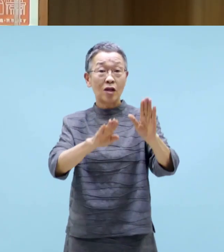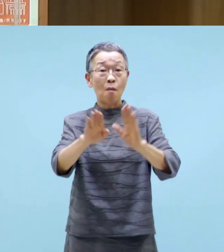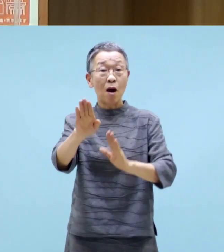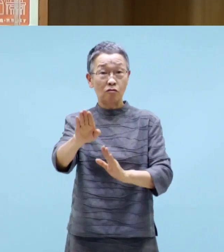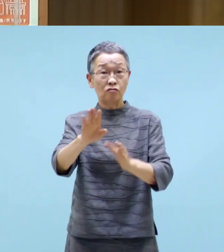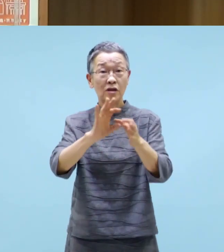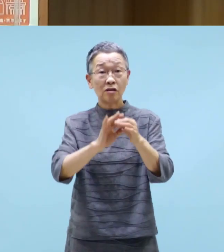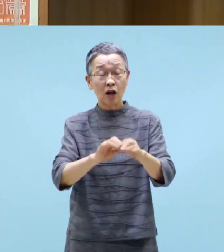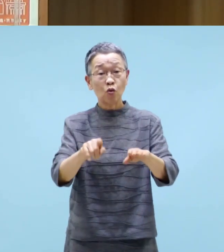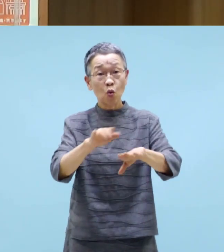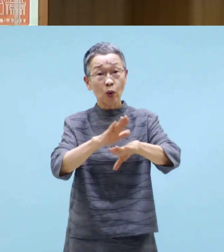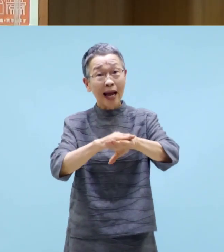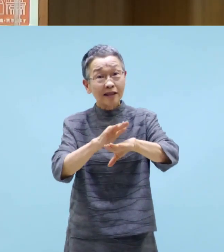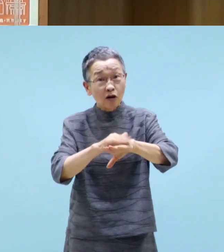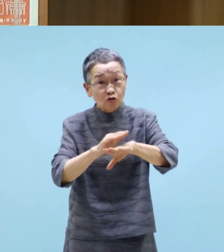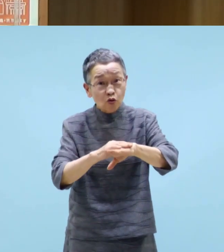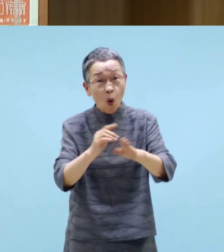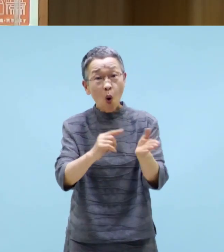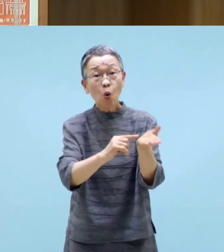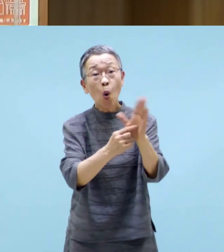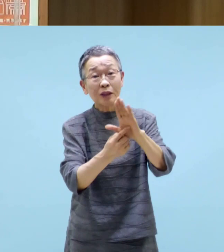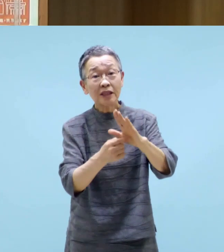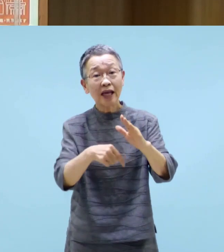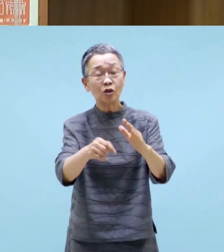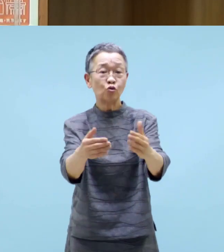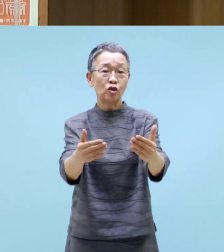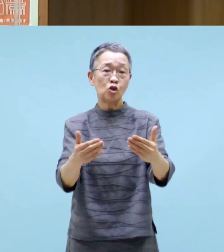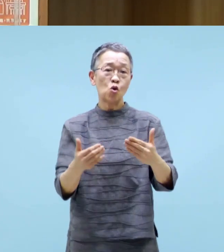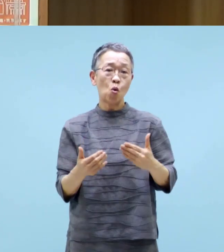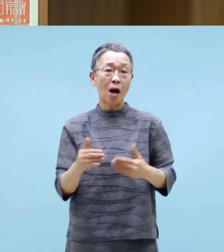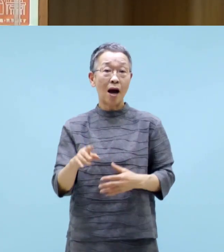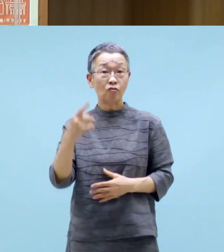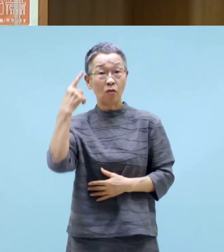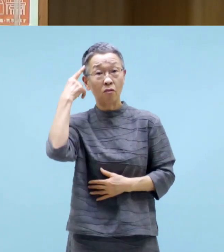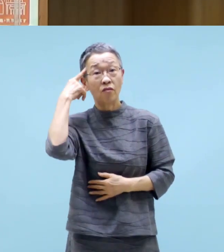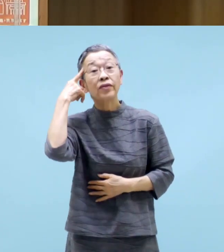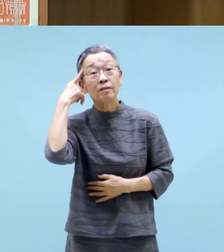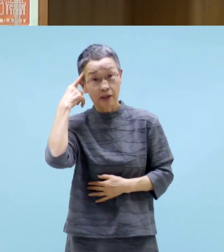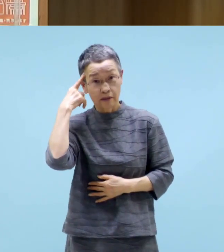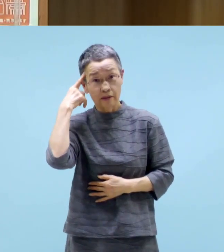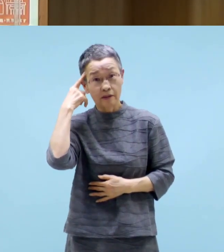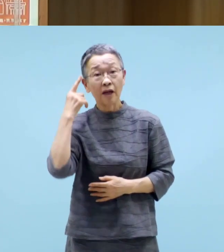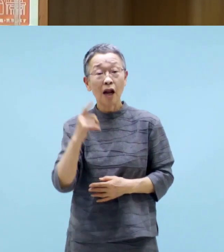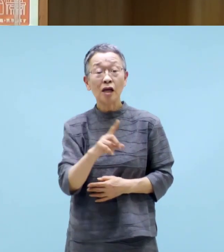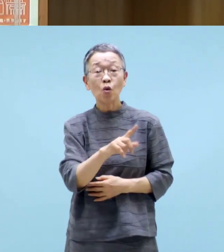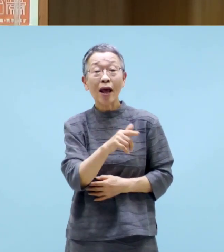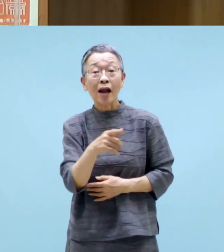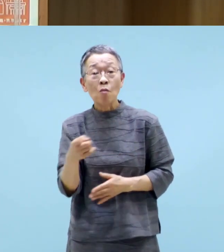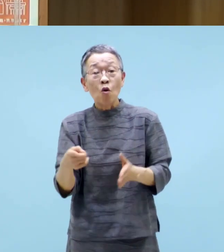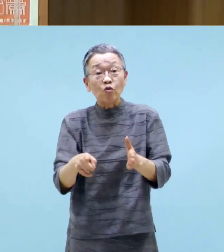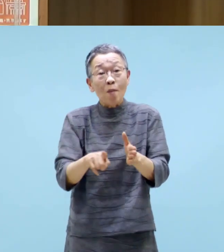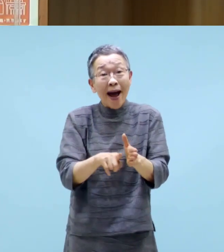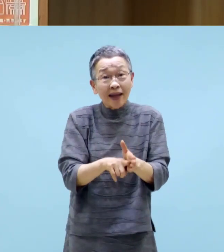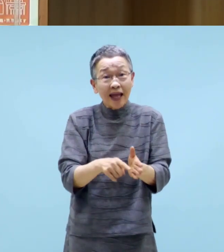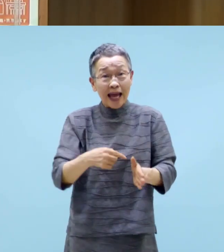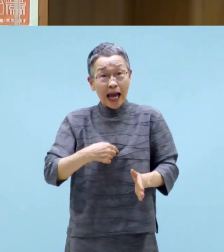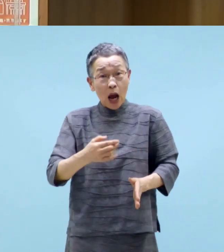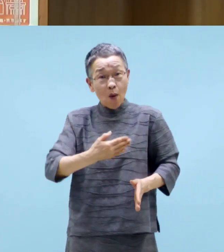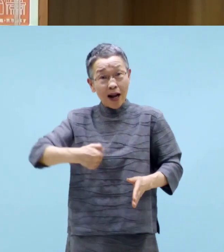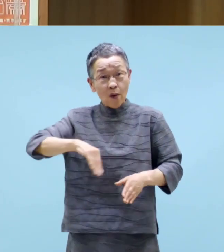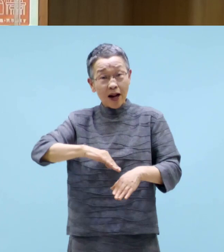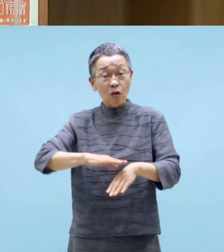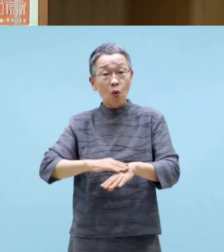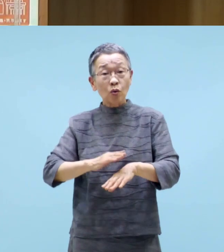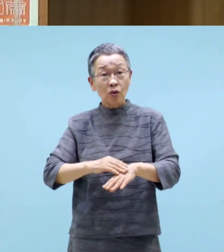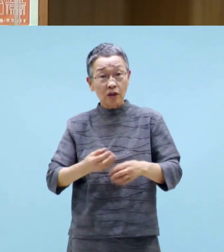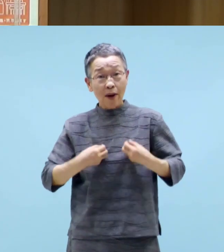策を講じていかなければならない指摘など出てますので、そういったことも踏まえて我々としてはそういった感